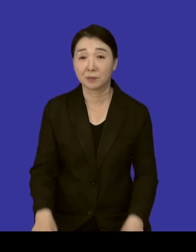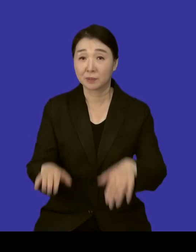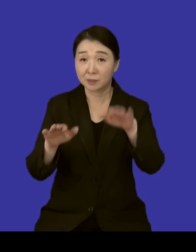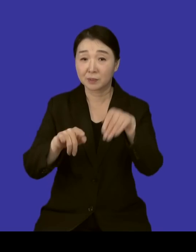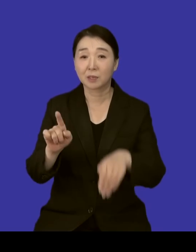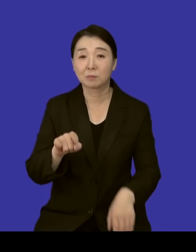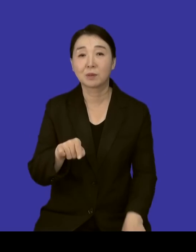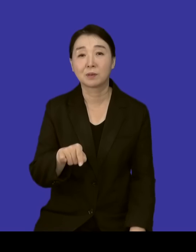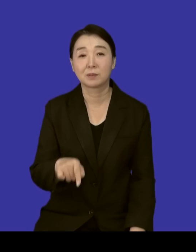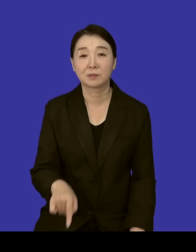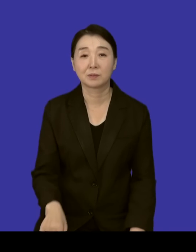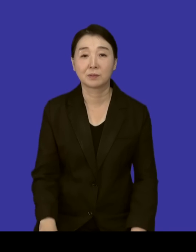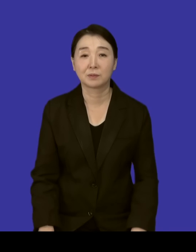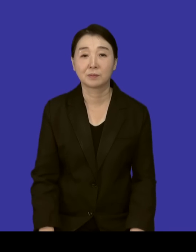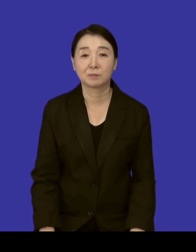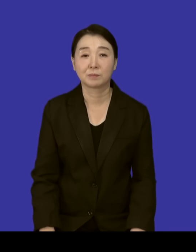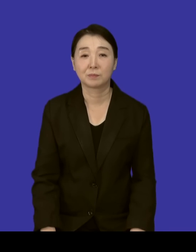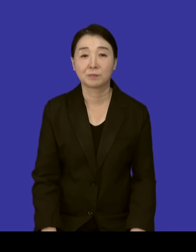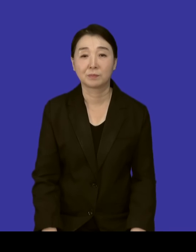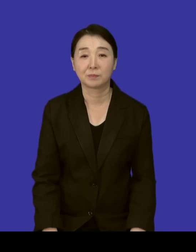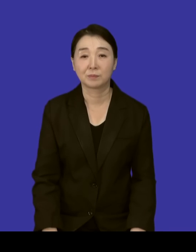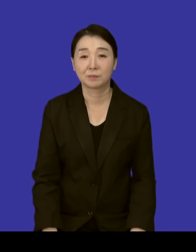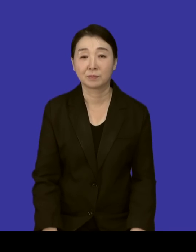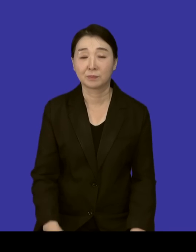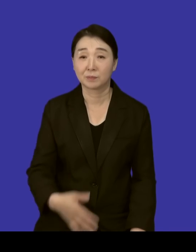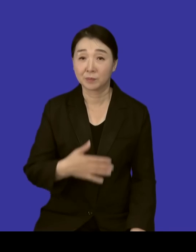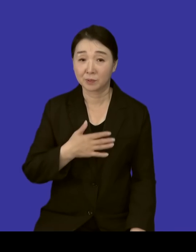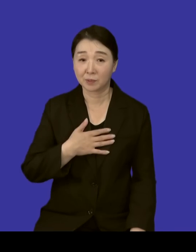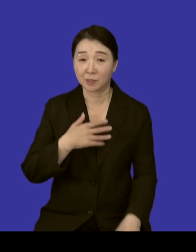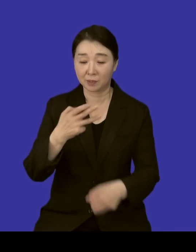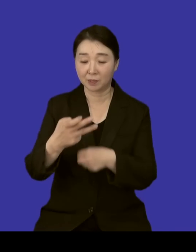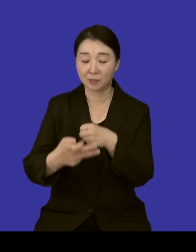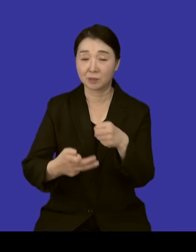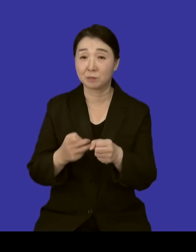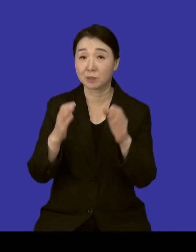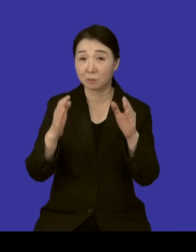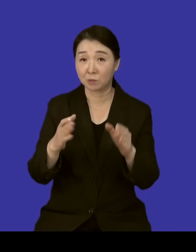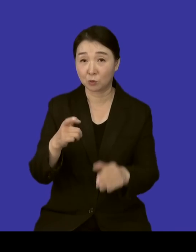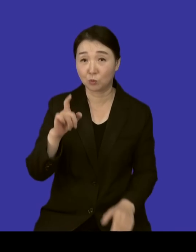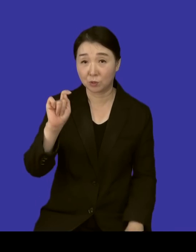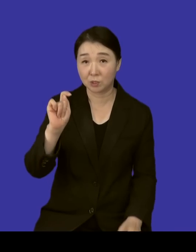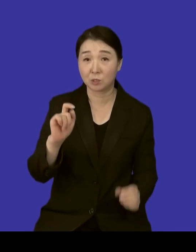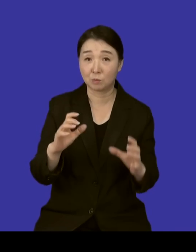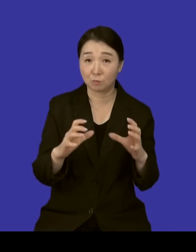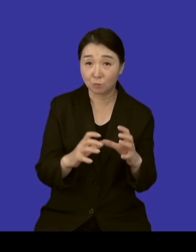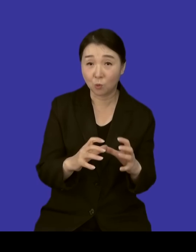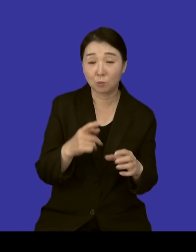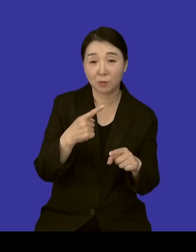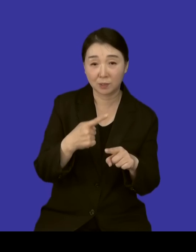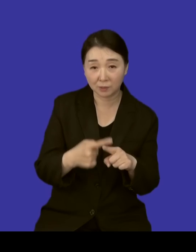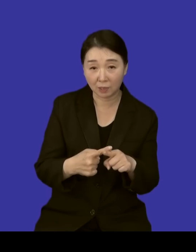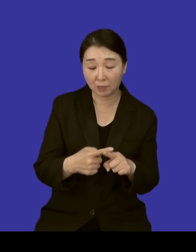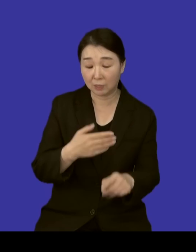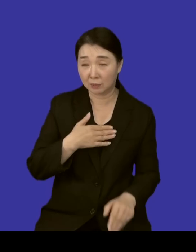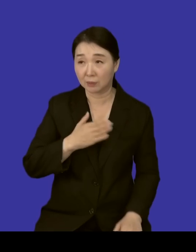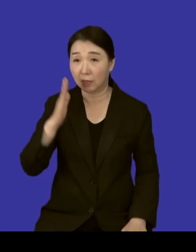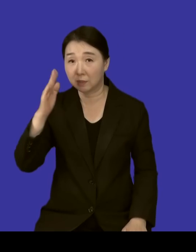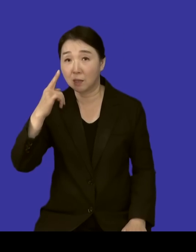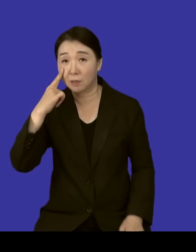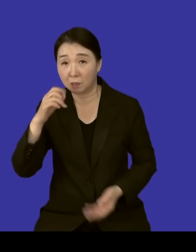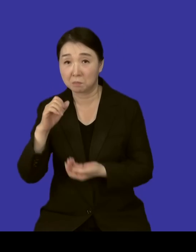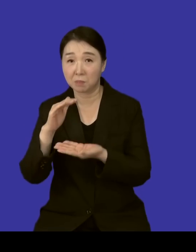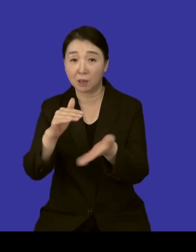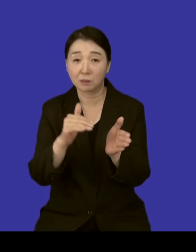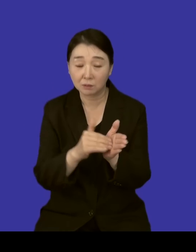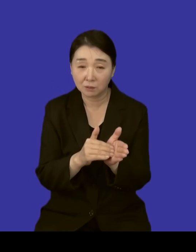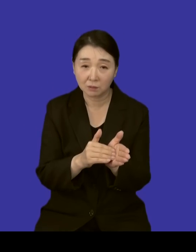차이점이 있는가 하면은 예. 제가 이렇게 되게 13년을 큐티 모임을 네. 그렇게 하다가 내 얘기를 하니까 우리 교인들도